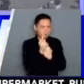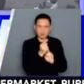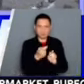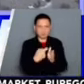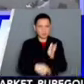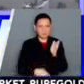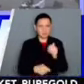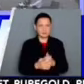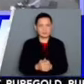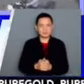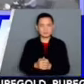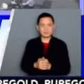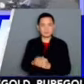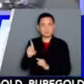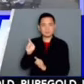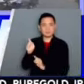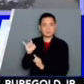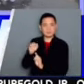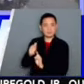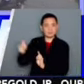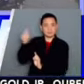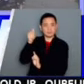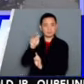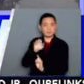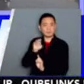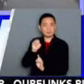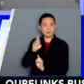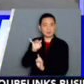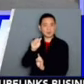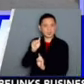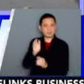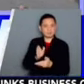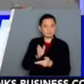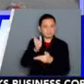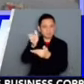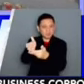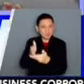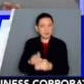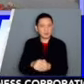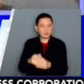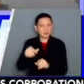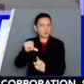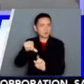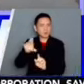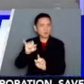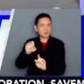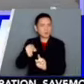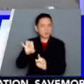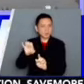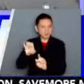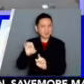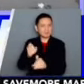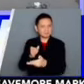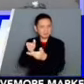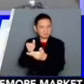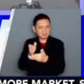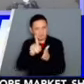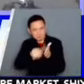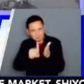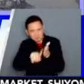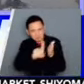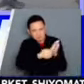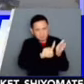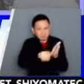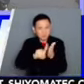Secretary Maria Cristina Roque sa Guadalupe Market at isang grocery para tiyakin na nasusunod ang tamang presyo. Kabilang ang Metro Manila